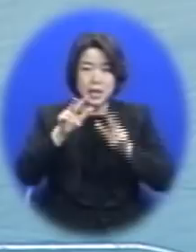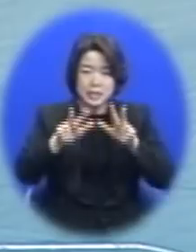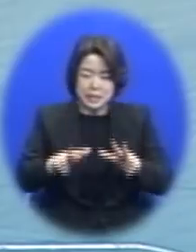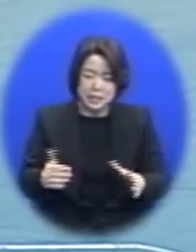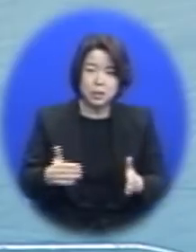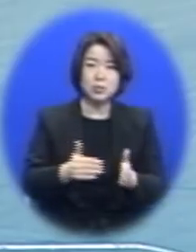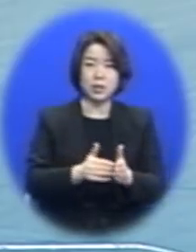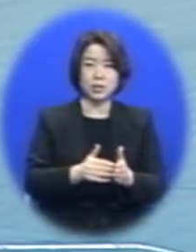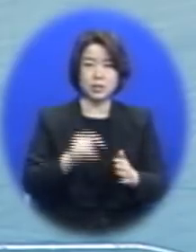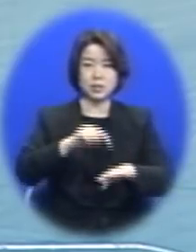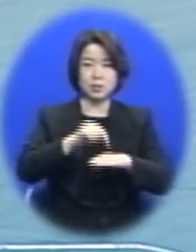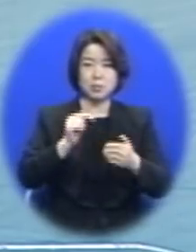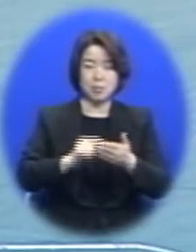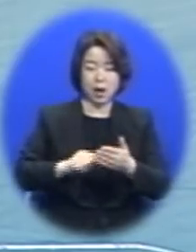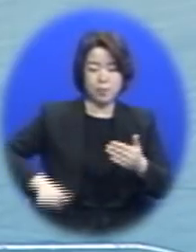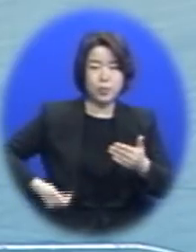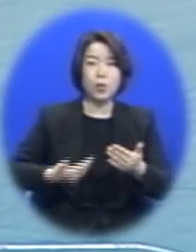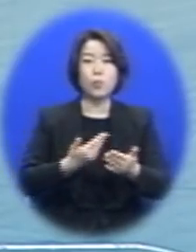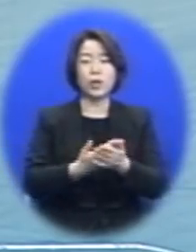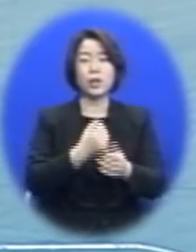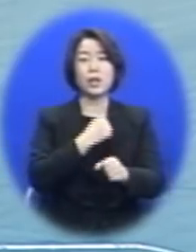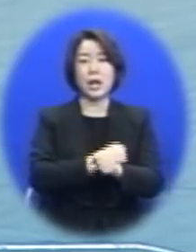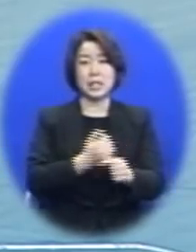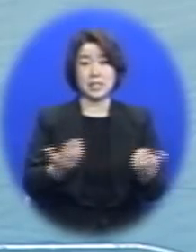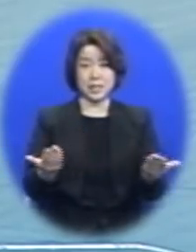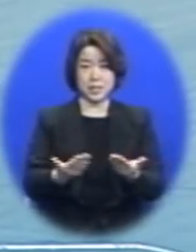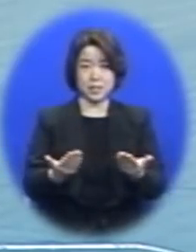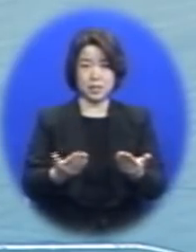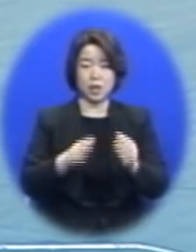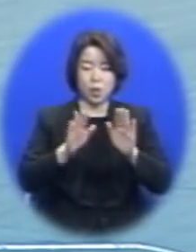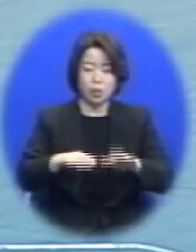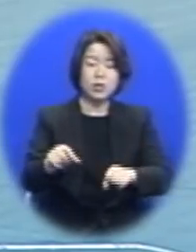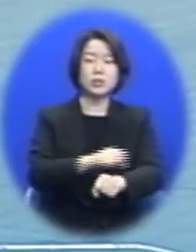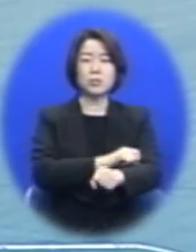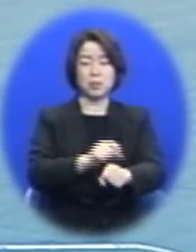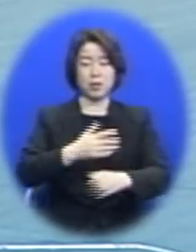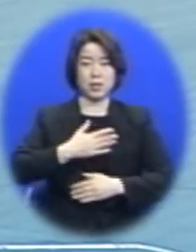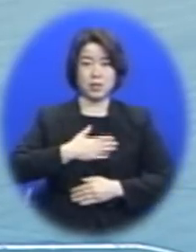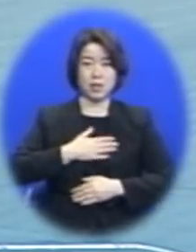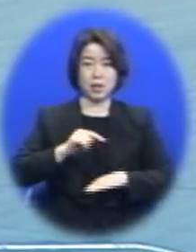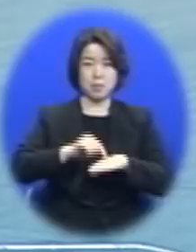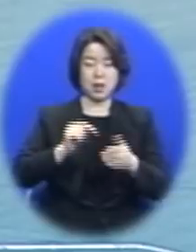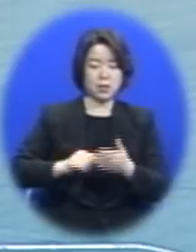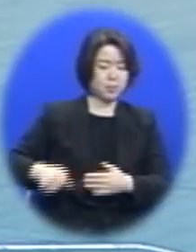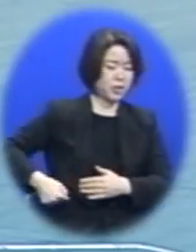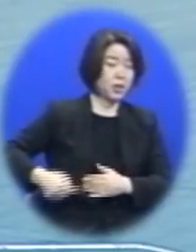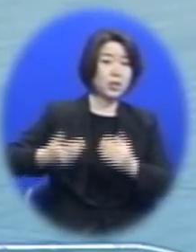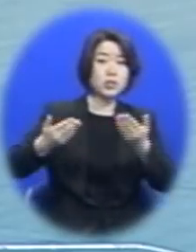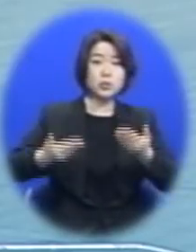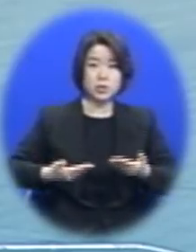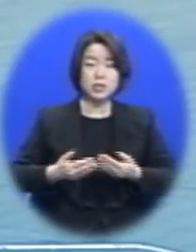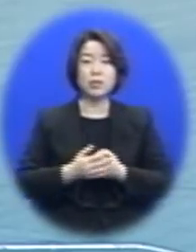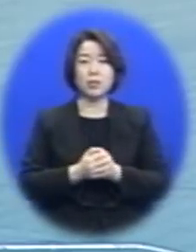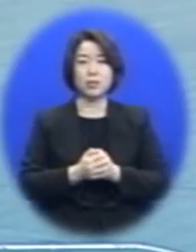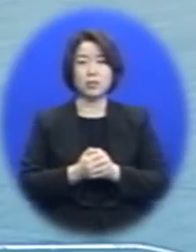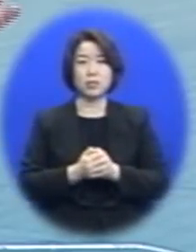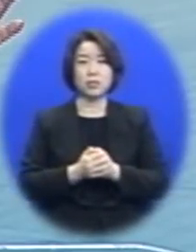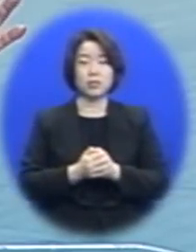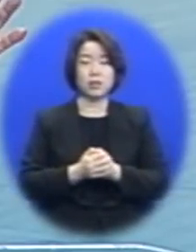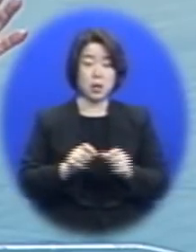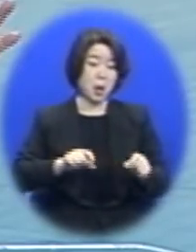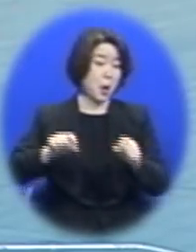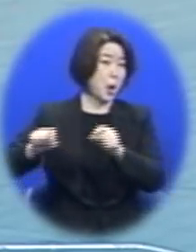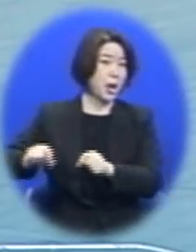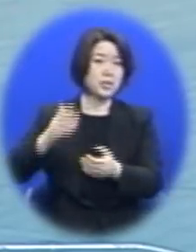계속 마음에 회 격해 하셨던 1 오늘 특별히 내 마음의 찔러 주시는것 뒤로